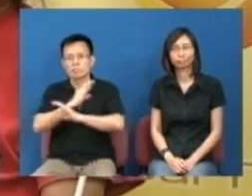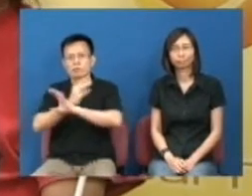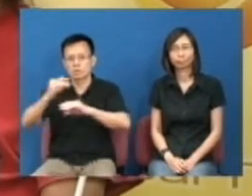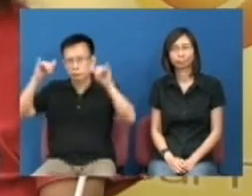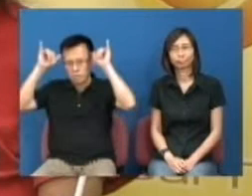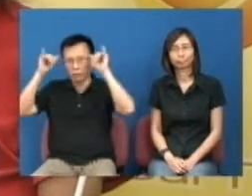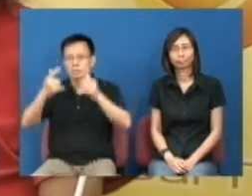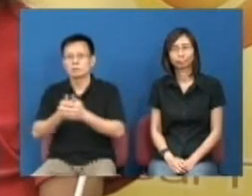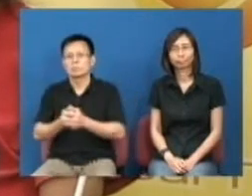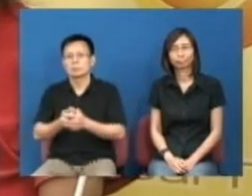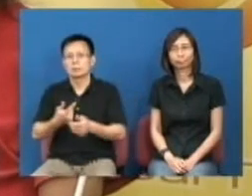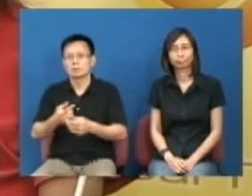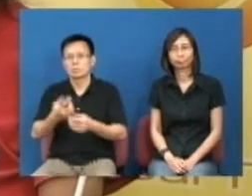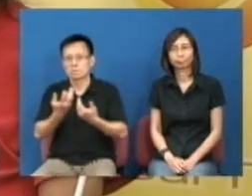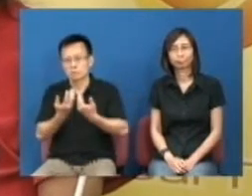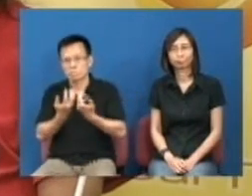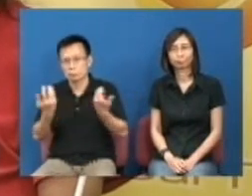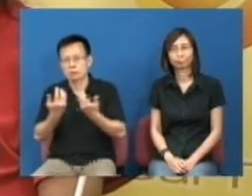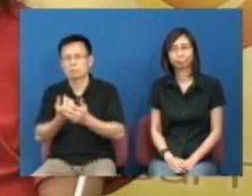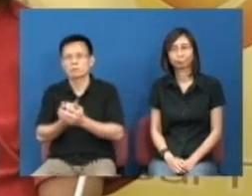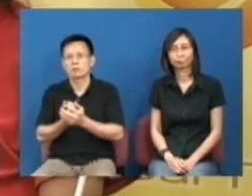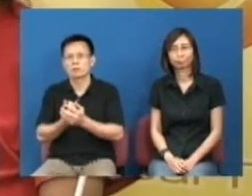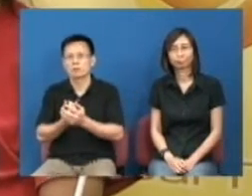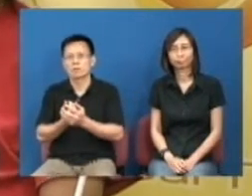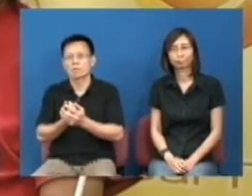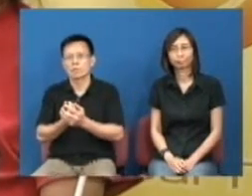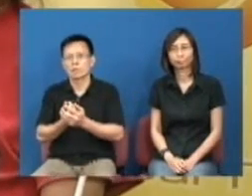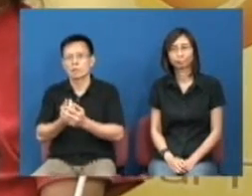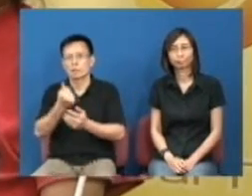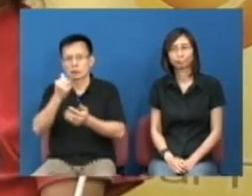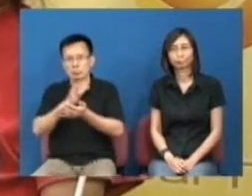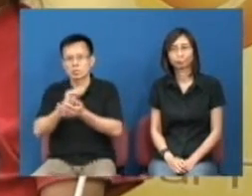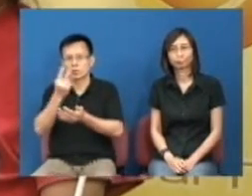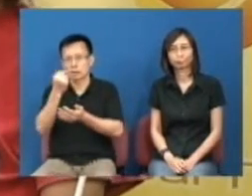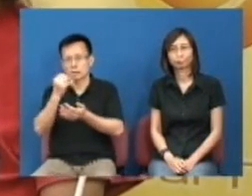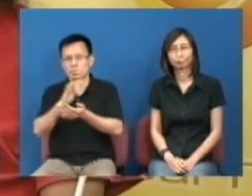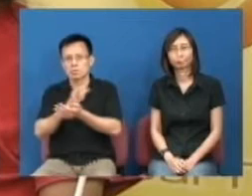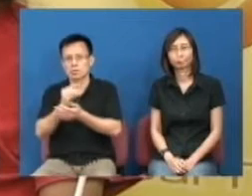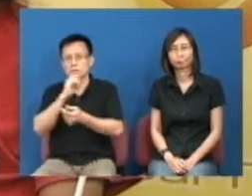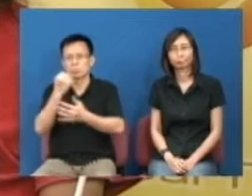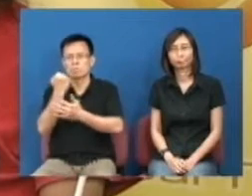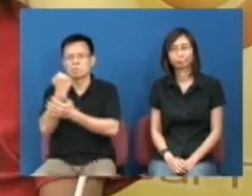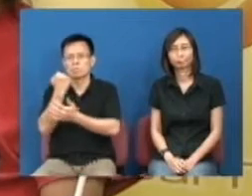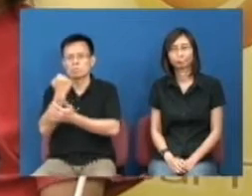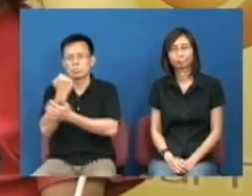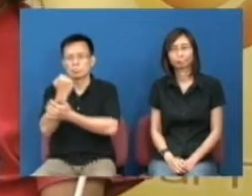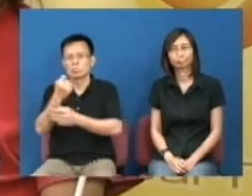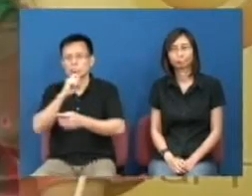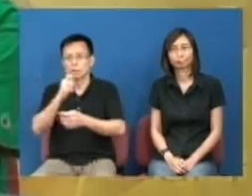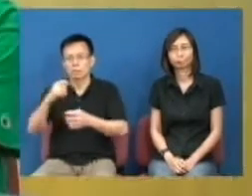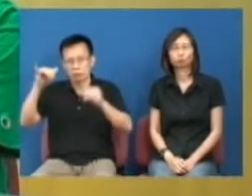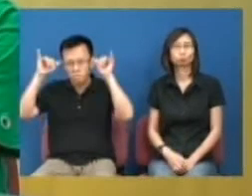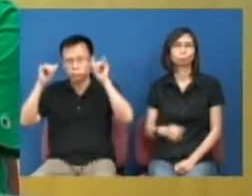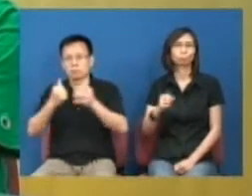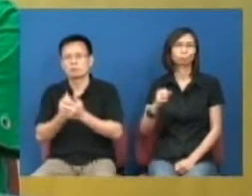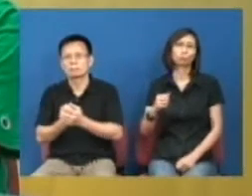的，因為辛亥革命十次起二十次都是用暴力的，是真的問題。 還有這